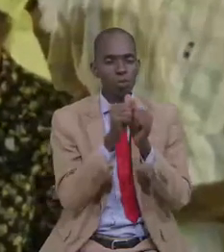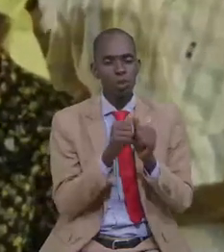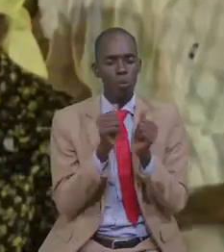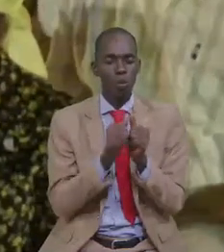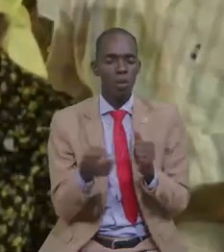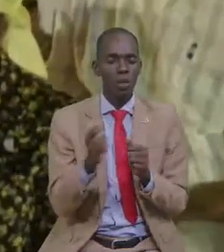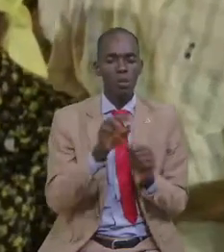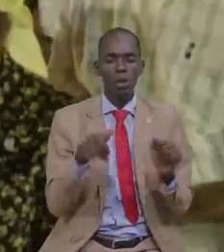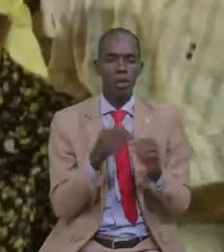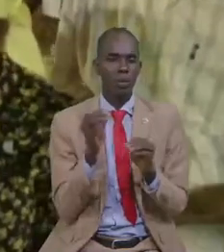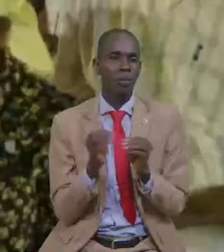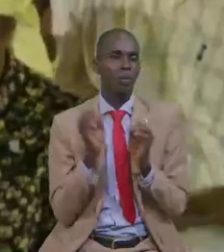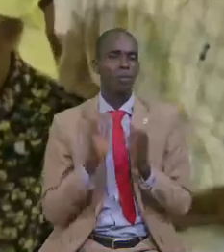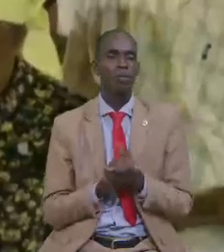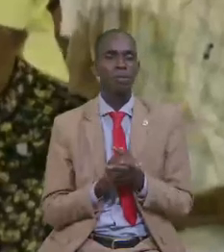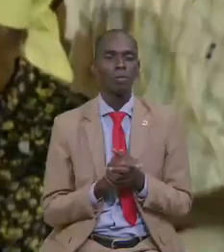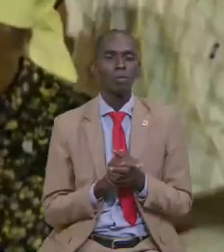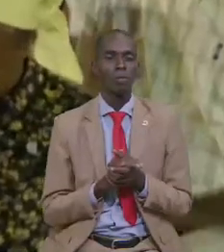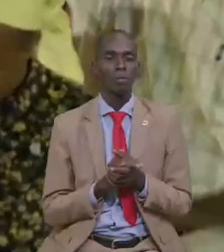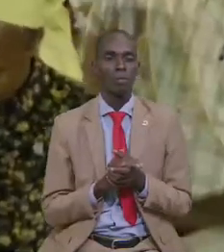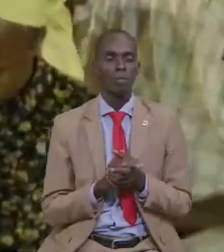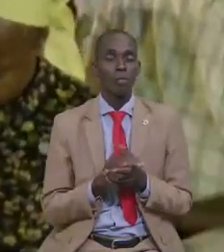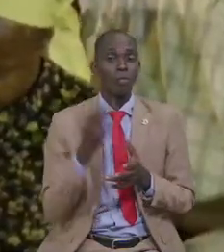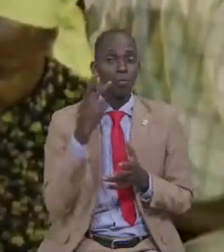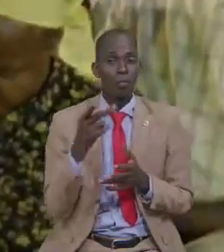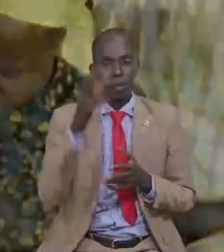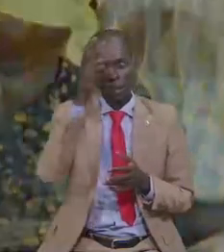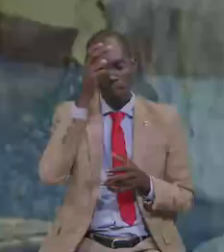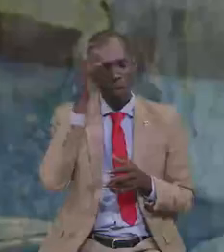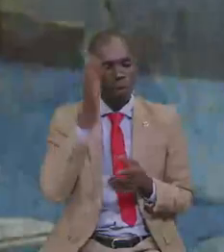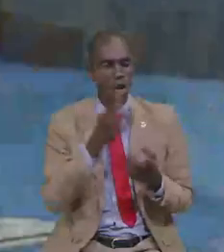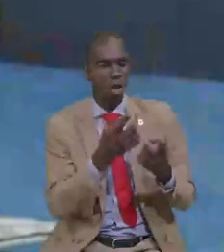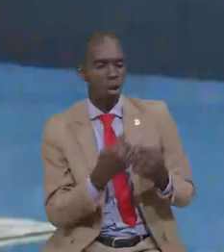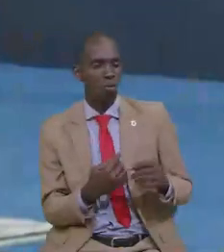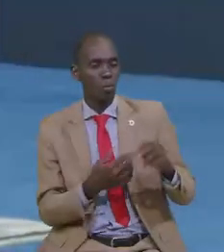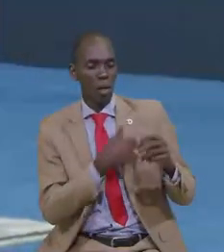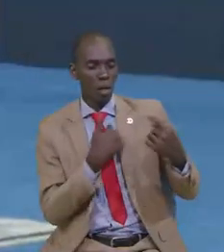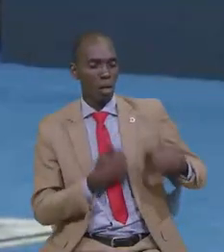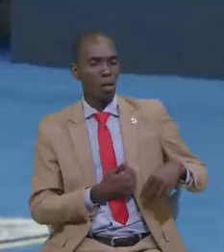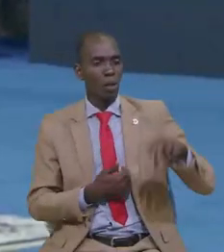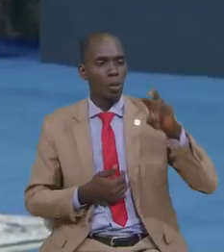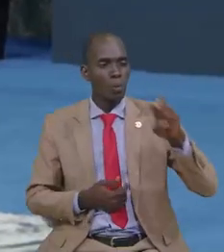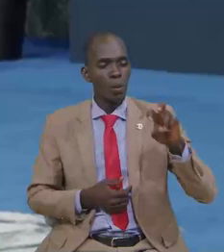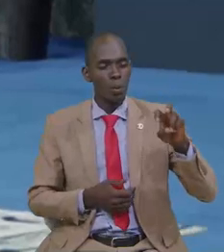plus sur le territoire. Satan venait taper à la porte.